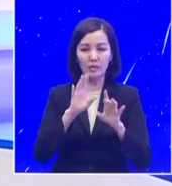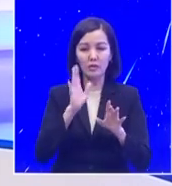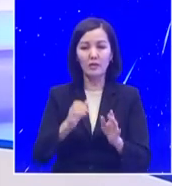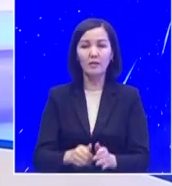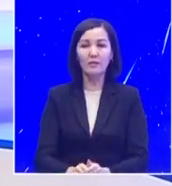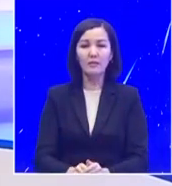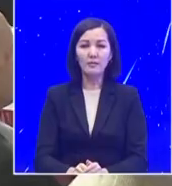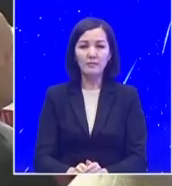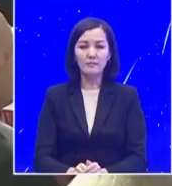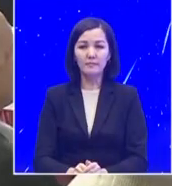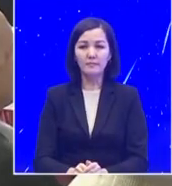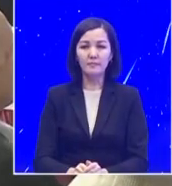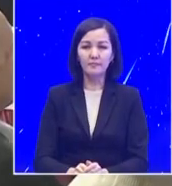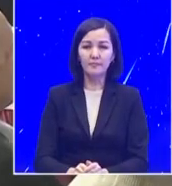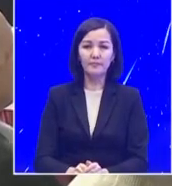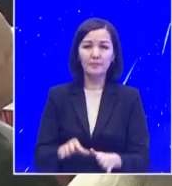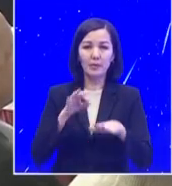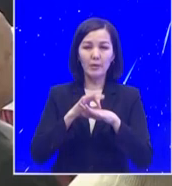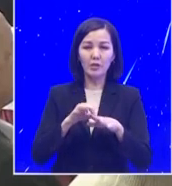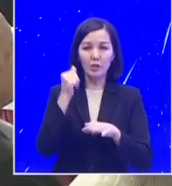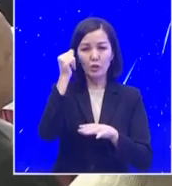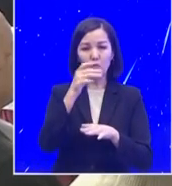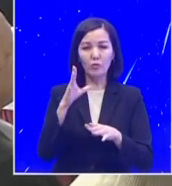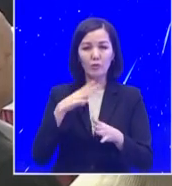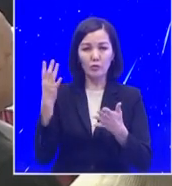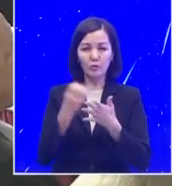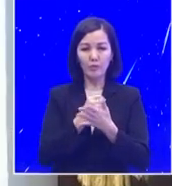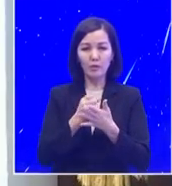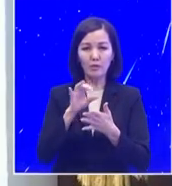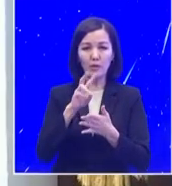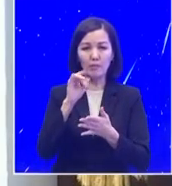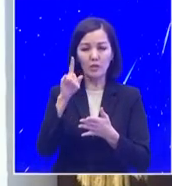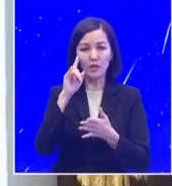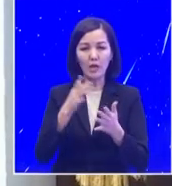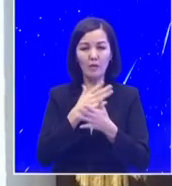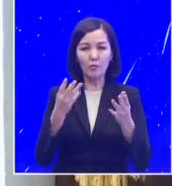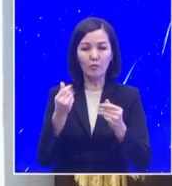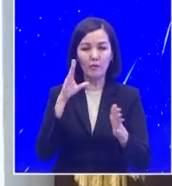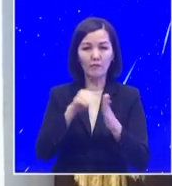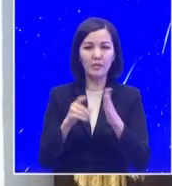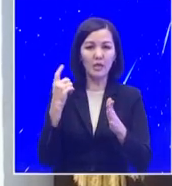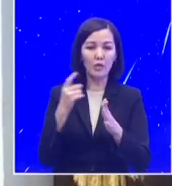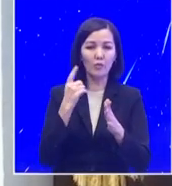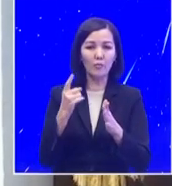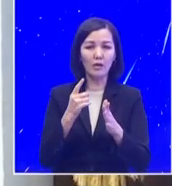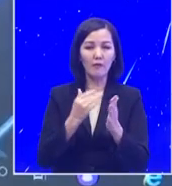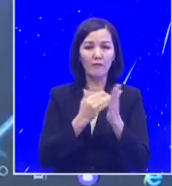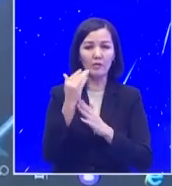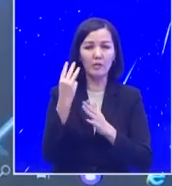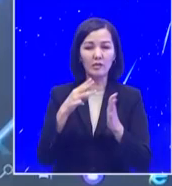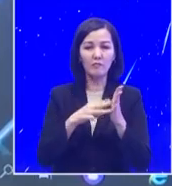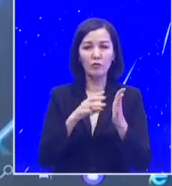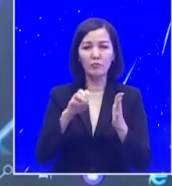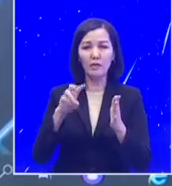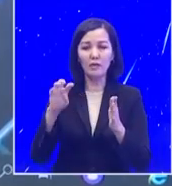корреспондент. Прошедший год был успешным для Еңбекшіқазақского района. Объем инвестиций в экономику региона превысил 38